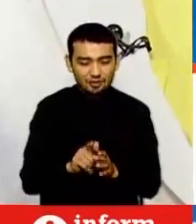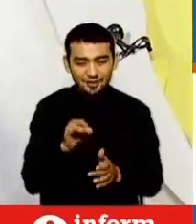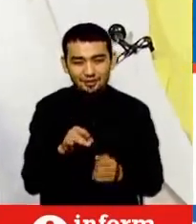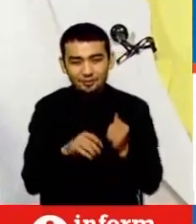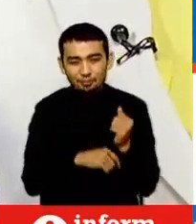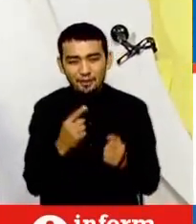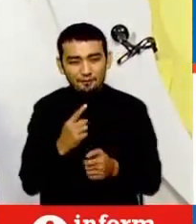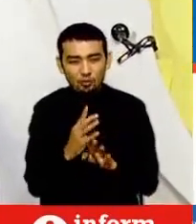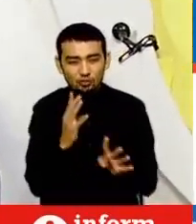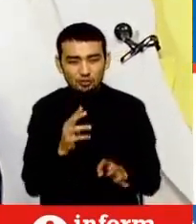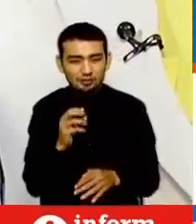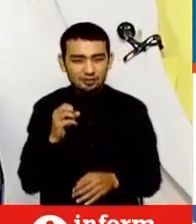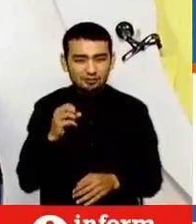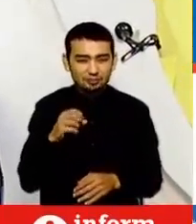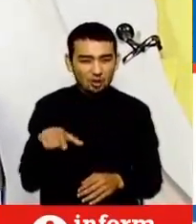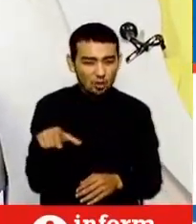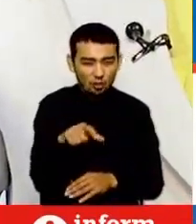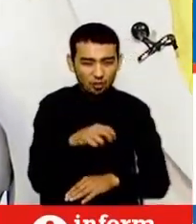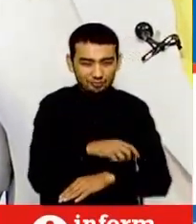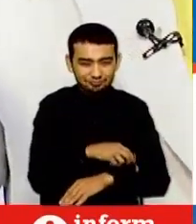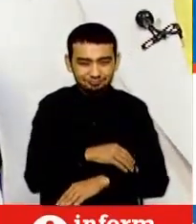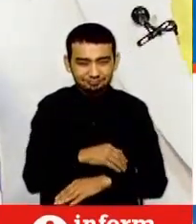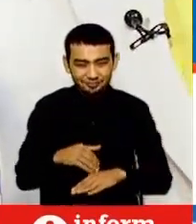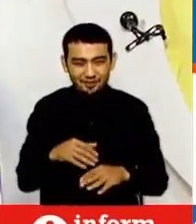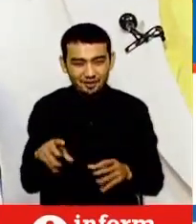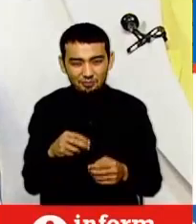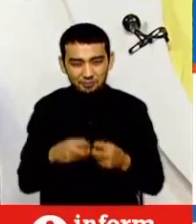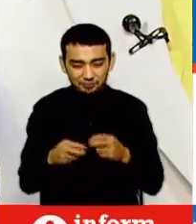ең алдымен коммуникация мен бұзылған жолдарды жөндеуге кіріскен.